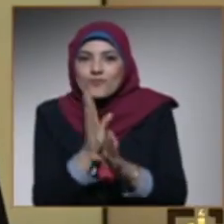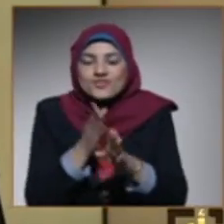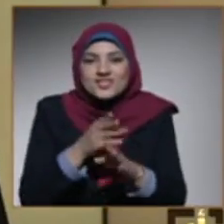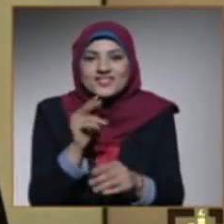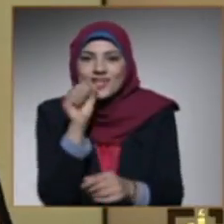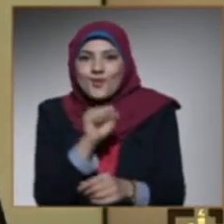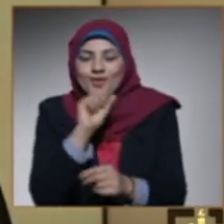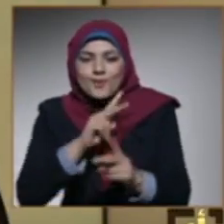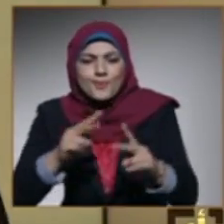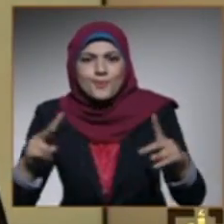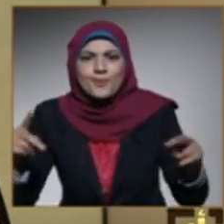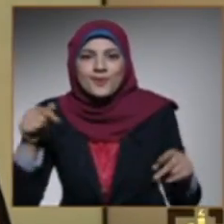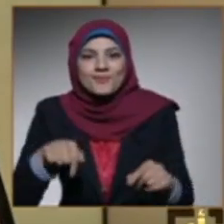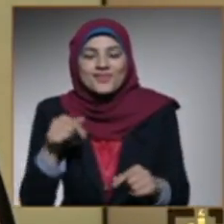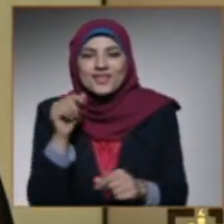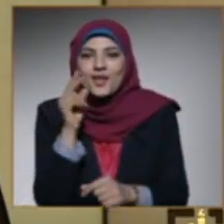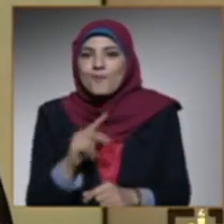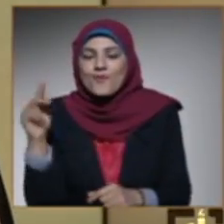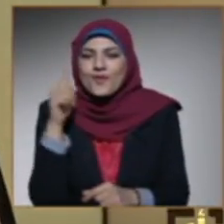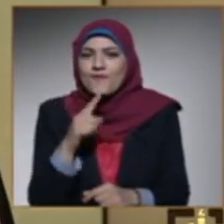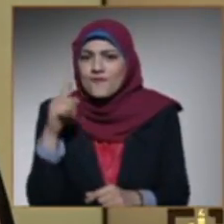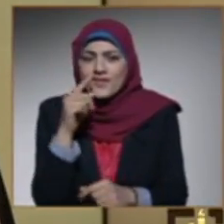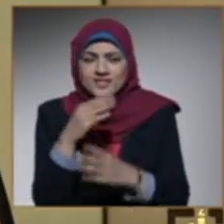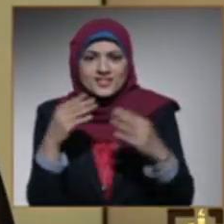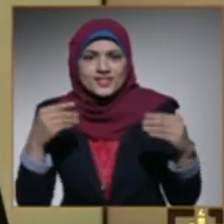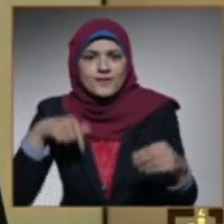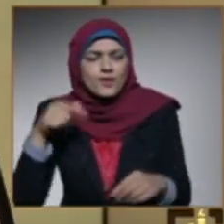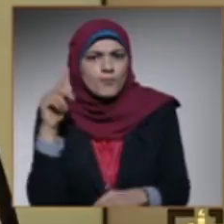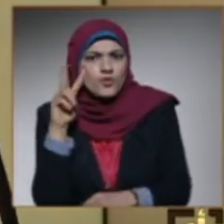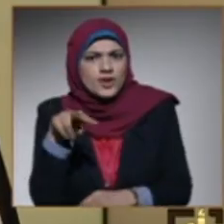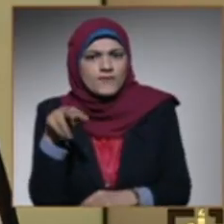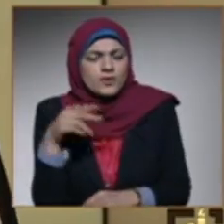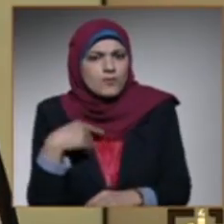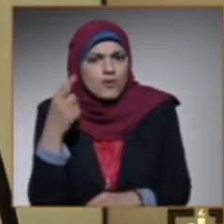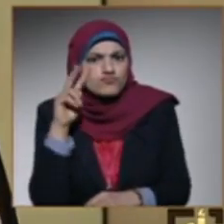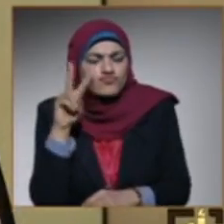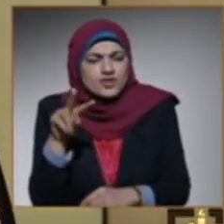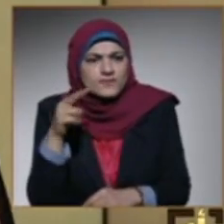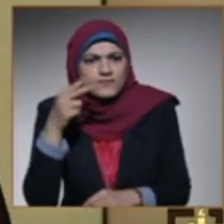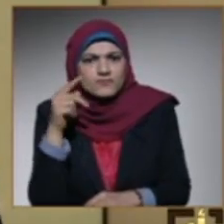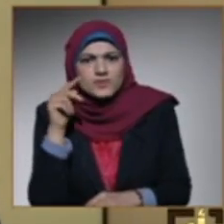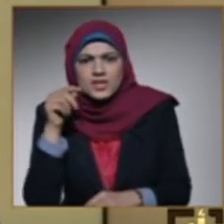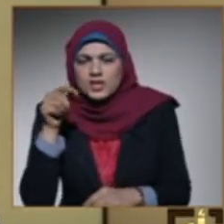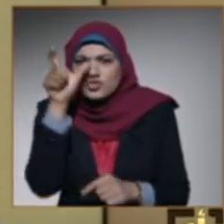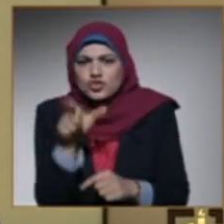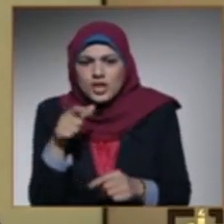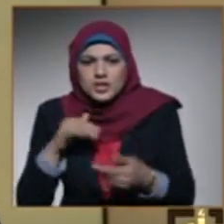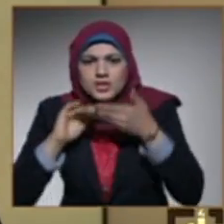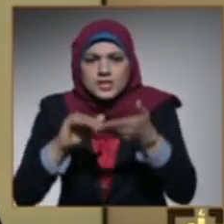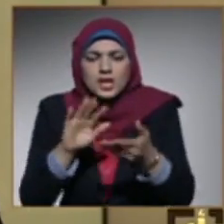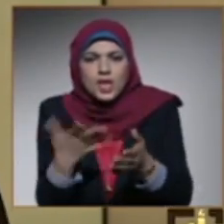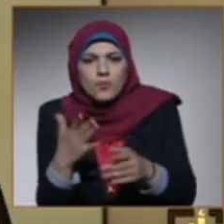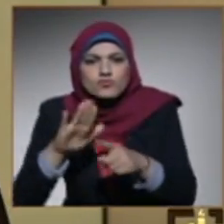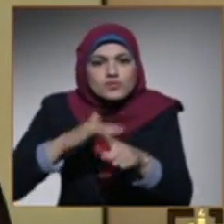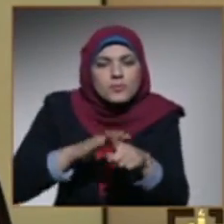والغناء وغيرها من المواهب الكثيرة، لكنهم لا يجدون من يكتشفهم أو حتى يهتم بيهم أو